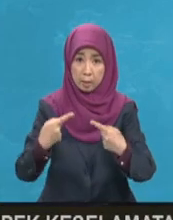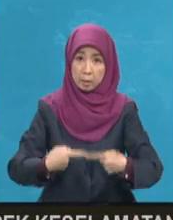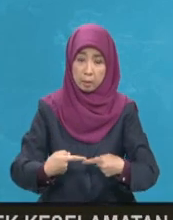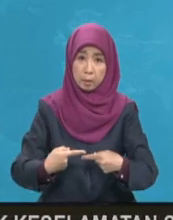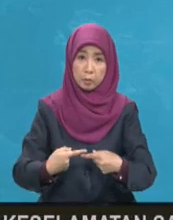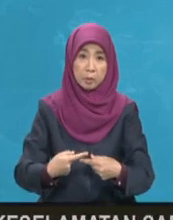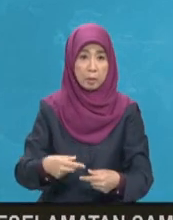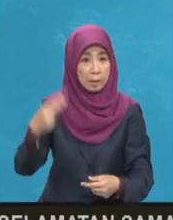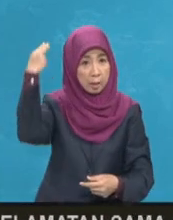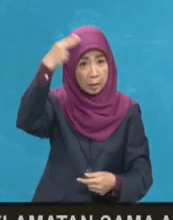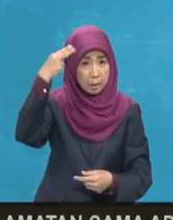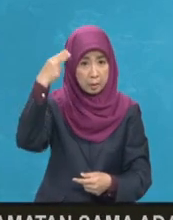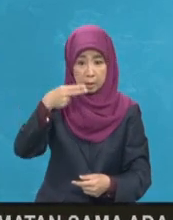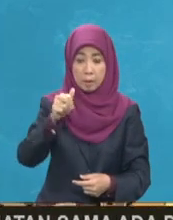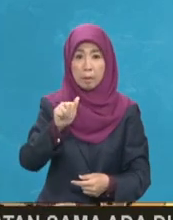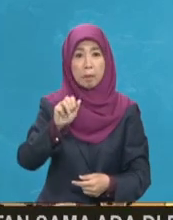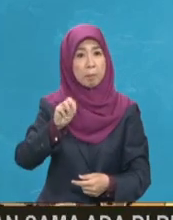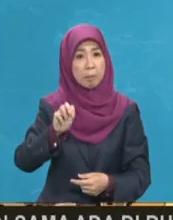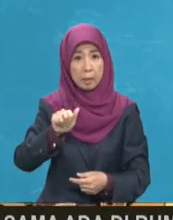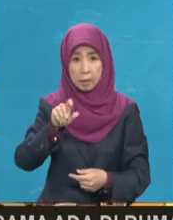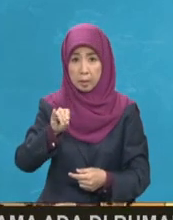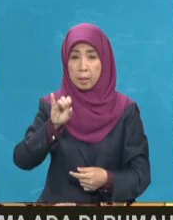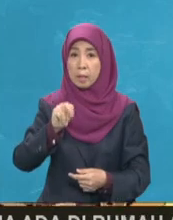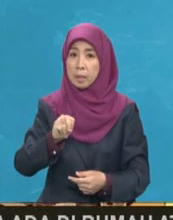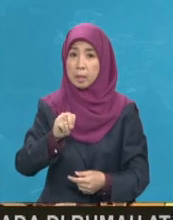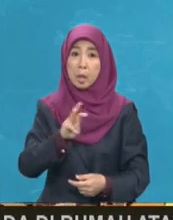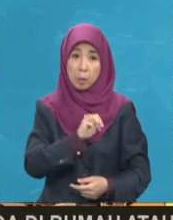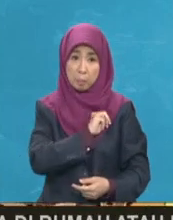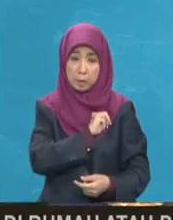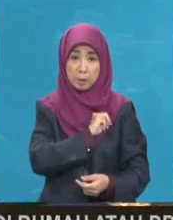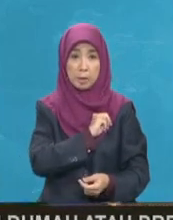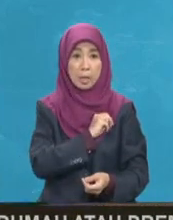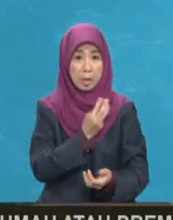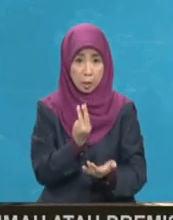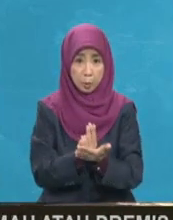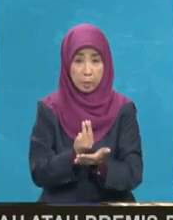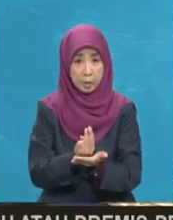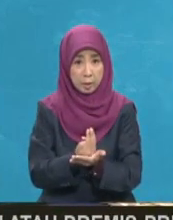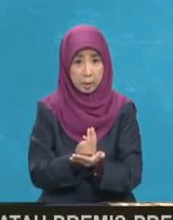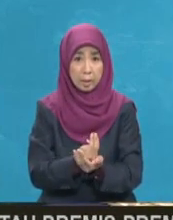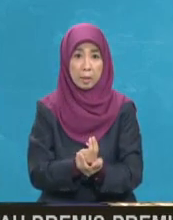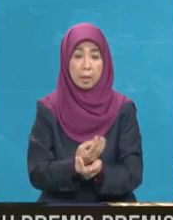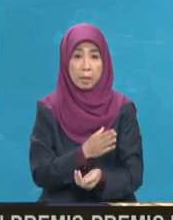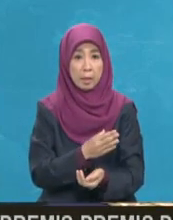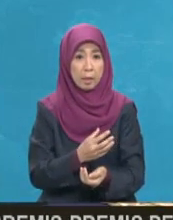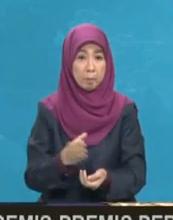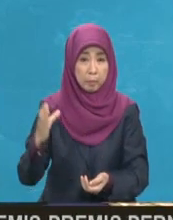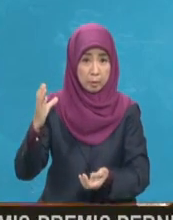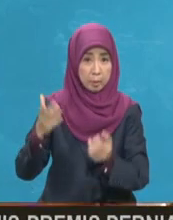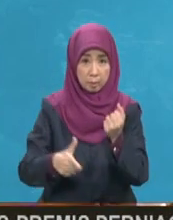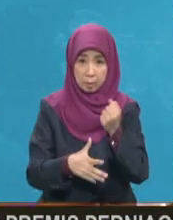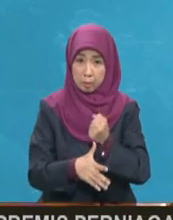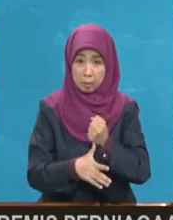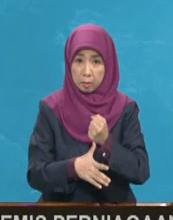Haji Ahmad bin bin Haji Abdurrahman timbalan Menteri Keuangan dan ekonomi fiskal selaku timbalan pemroses lembaga pengarang